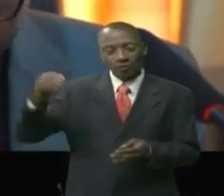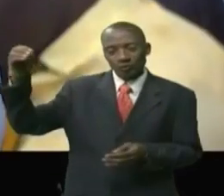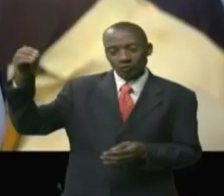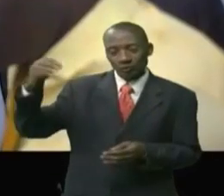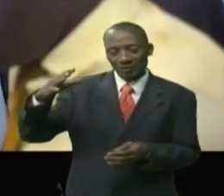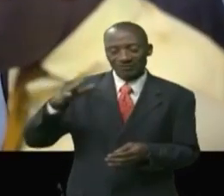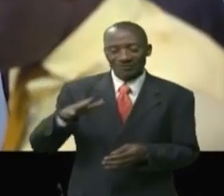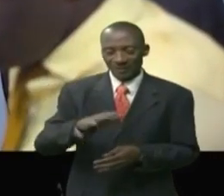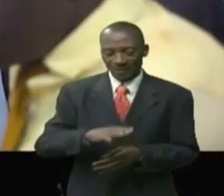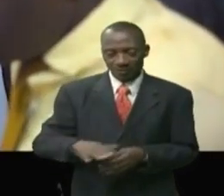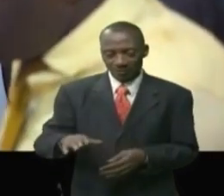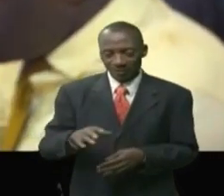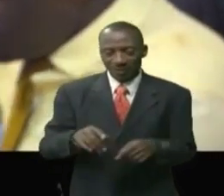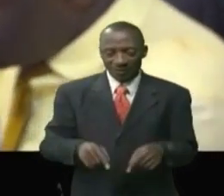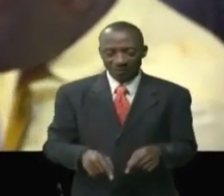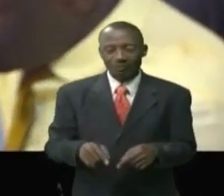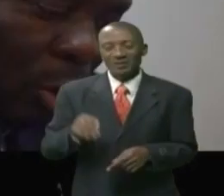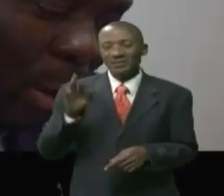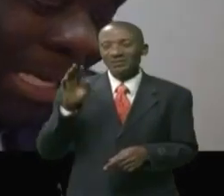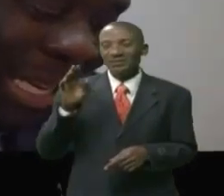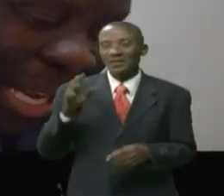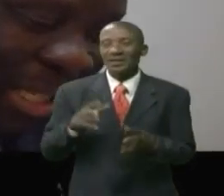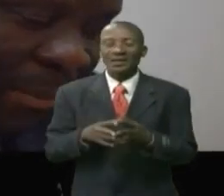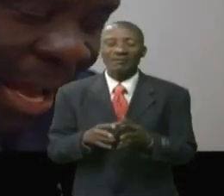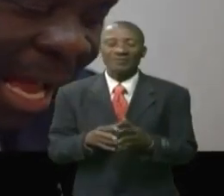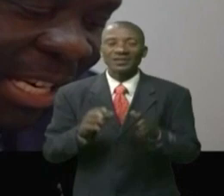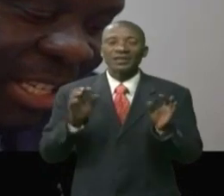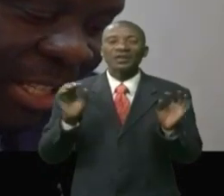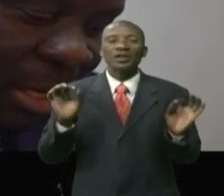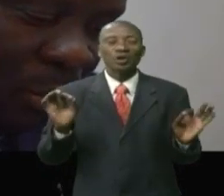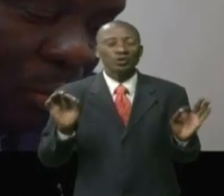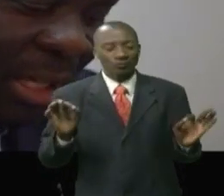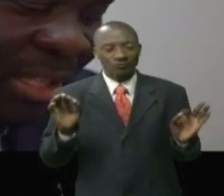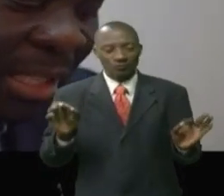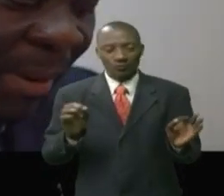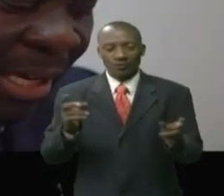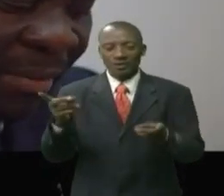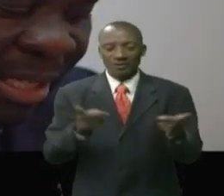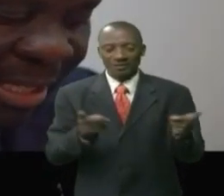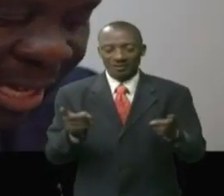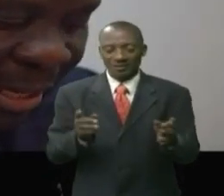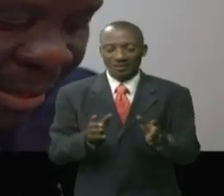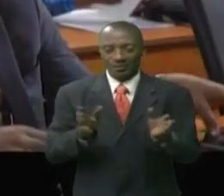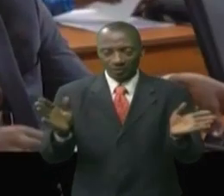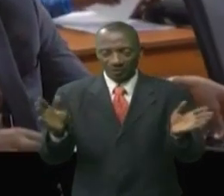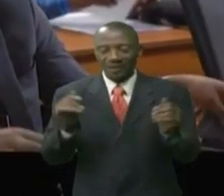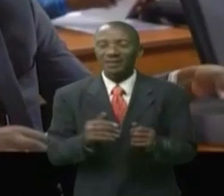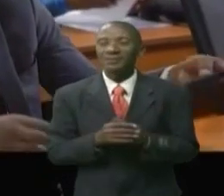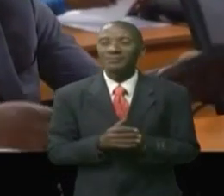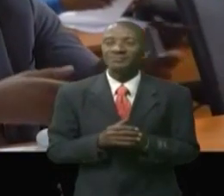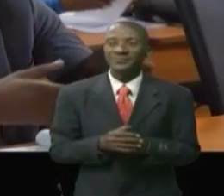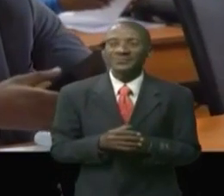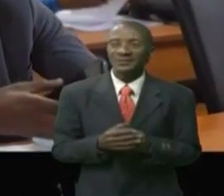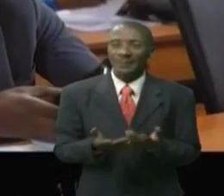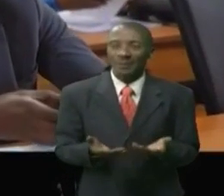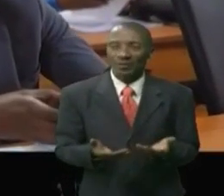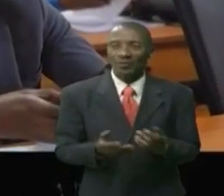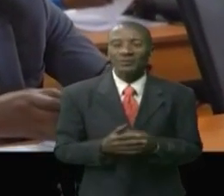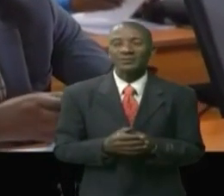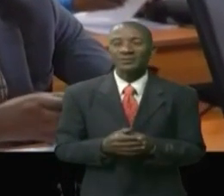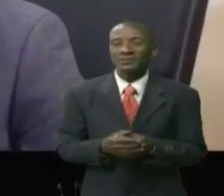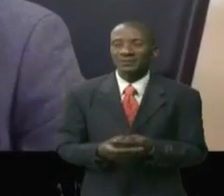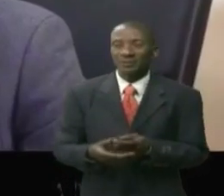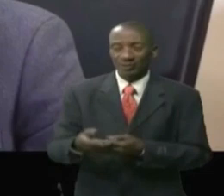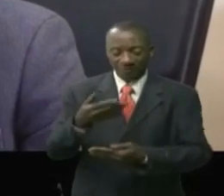tech technologie de l'information et de la communication le directeur général de l'Institut géographique du Congo éric missilou